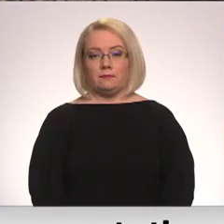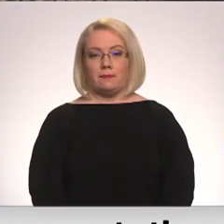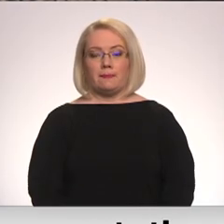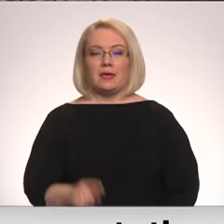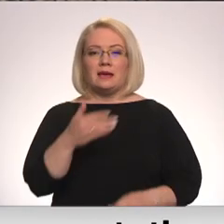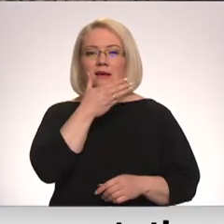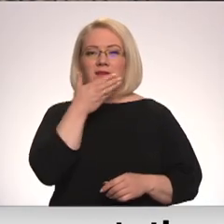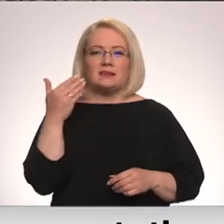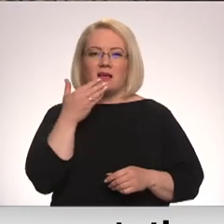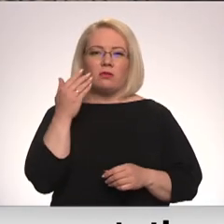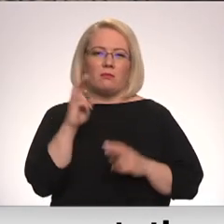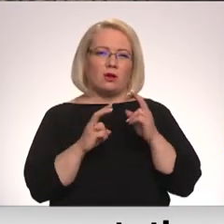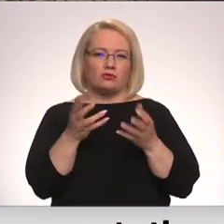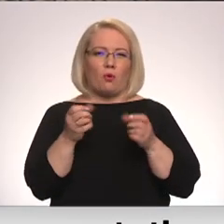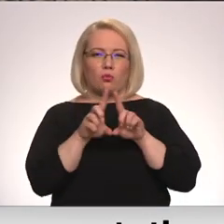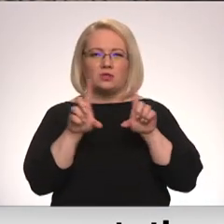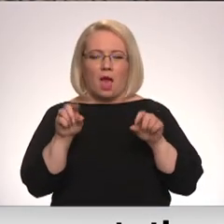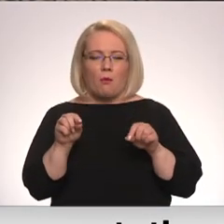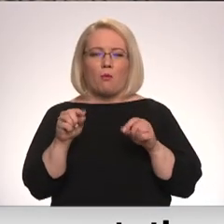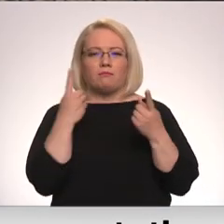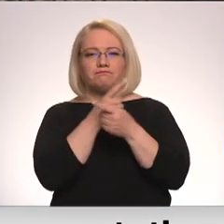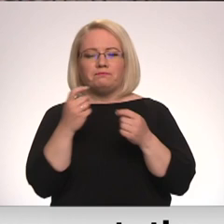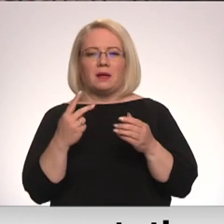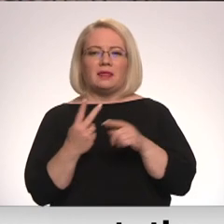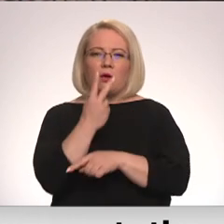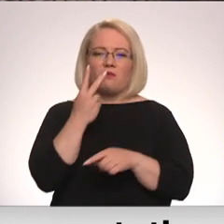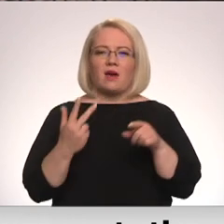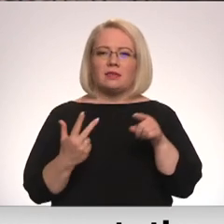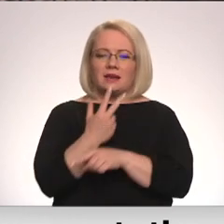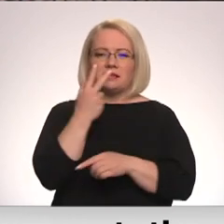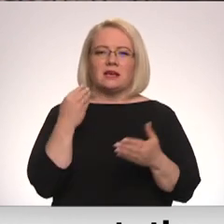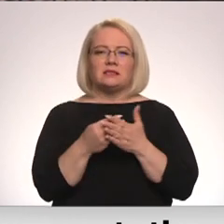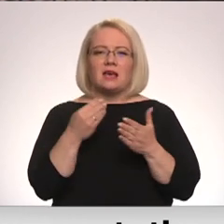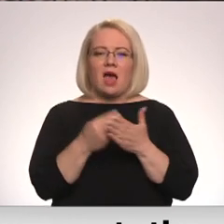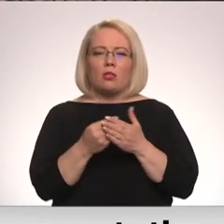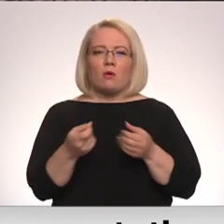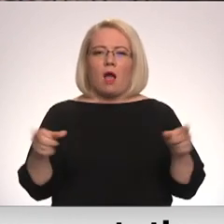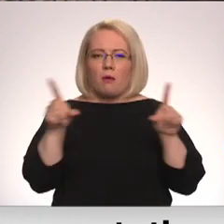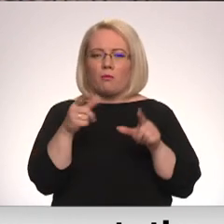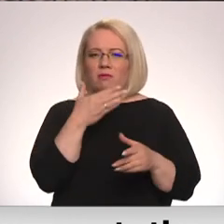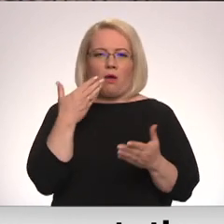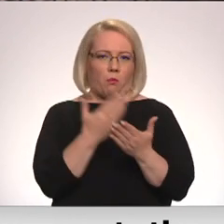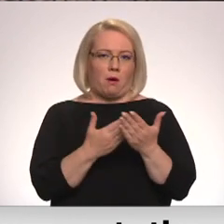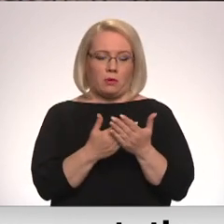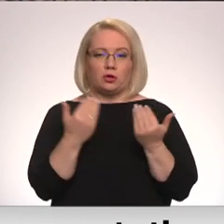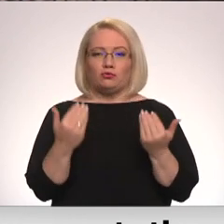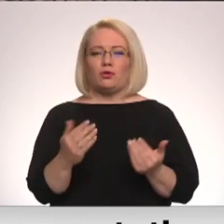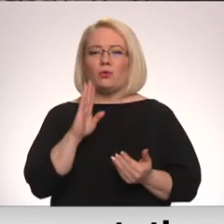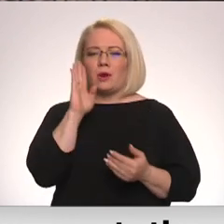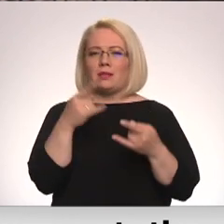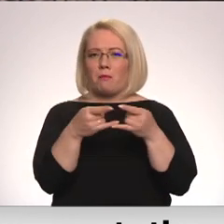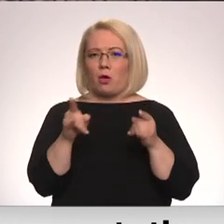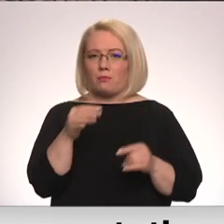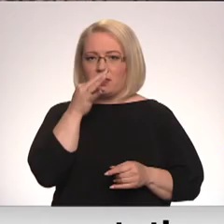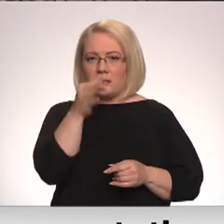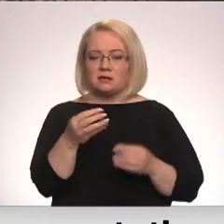Enerģijas uzņēmumu paziņojumi par divkāršu vai trīskāršu cenu kāpumu ir nepamatoti. Tā šodien raidījumā Rīta Panorāma